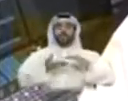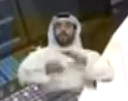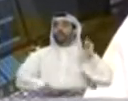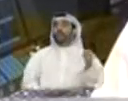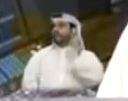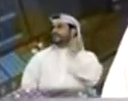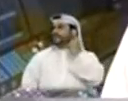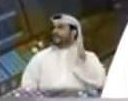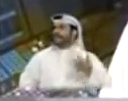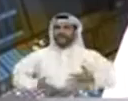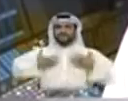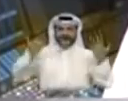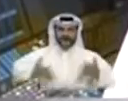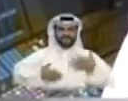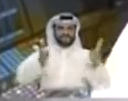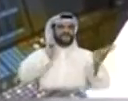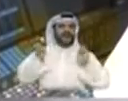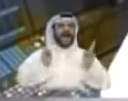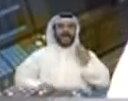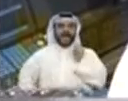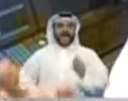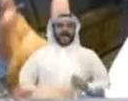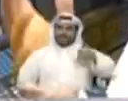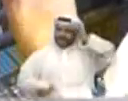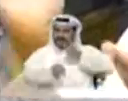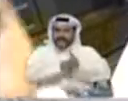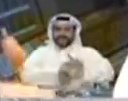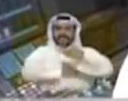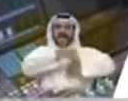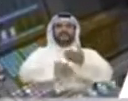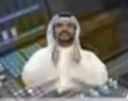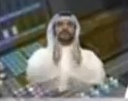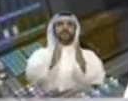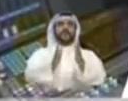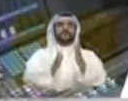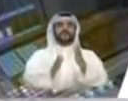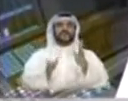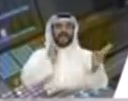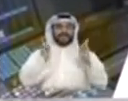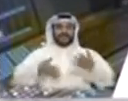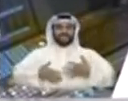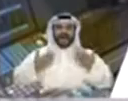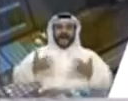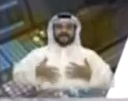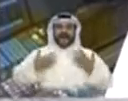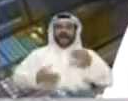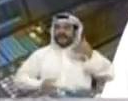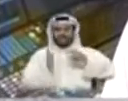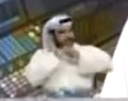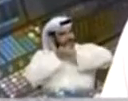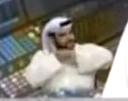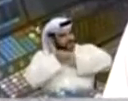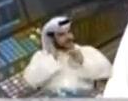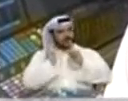واهل الكويت فرحتهم عيد الاضحى المبارك ببرنامج العيد فرحة، طبعا من تقديم الاستاذ خالد سويدان